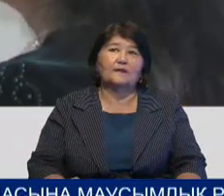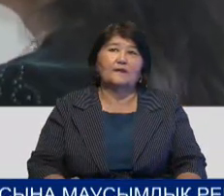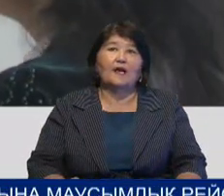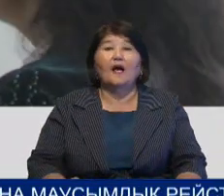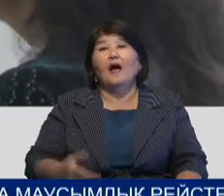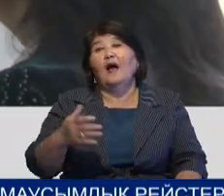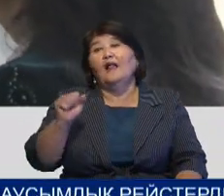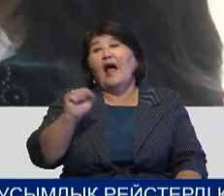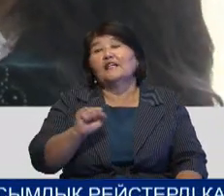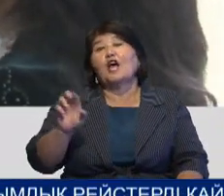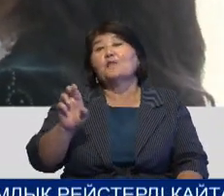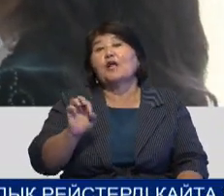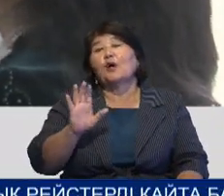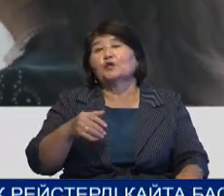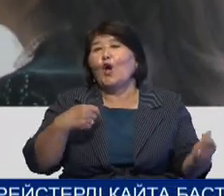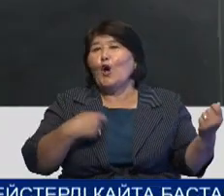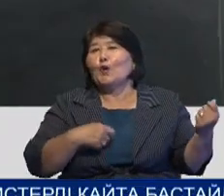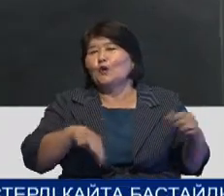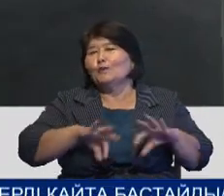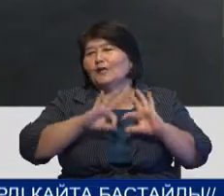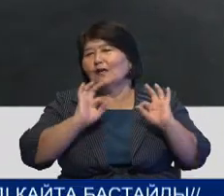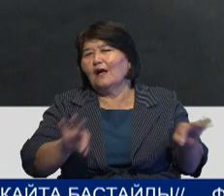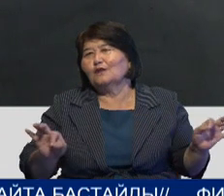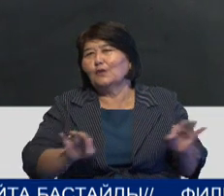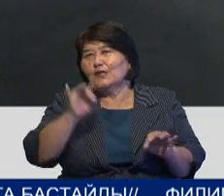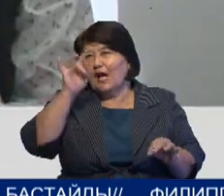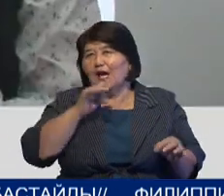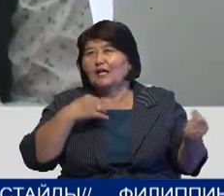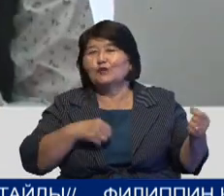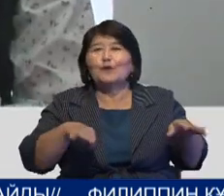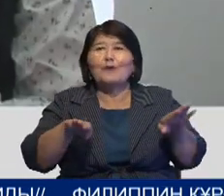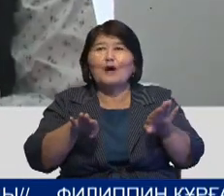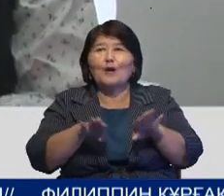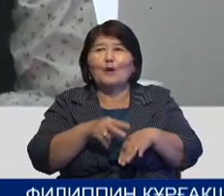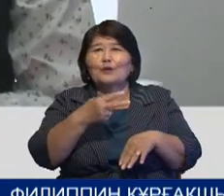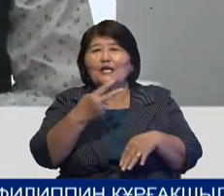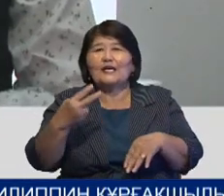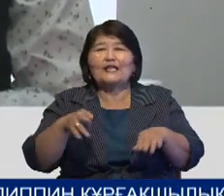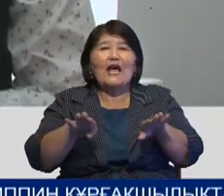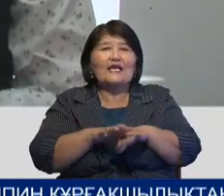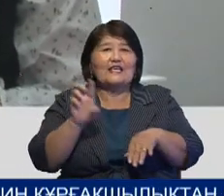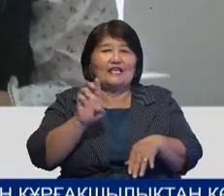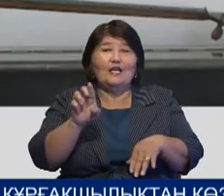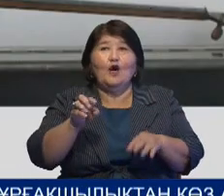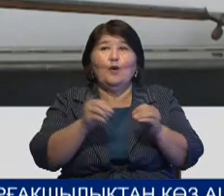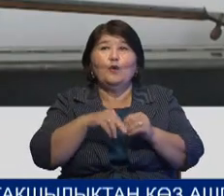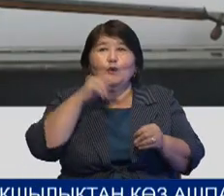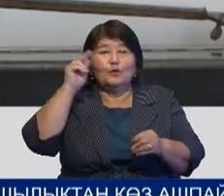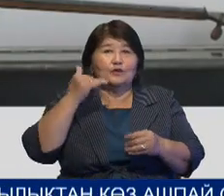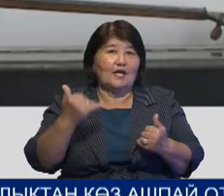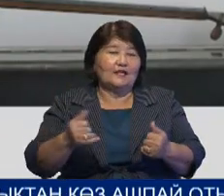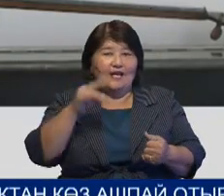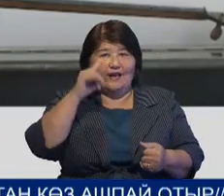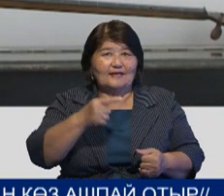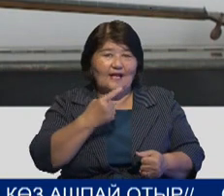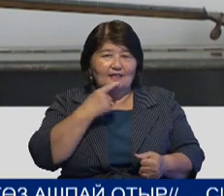Ал Ангелина Белоусова домбыраның құлағында ойнайды. Қазақ пен домбыра қос ішекті егіз дейді ол. 10-ші сынып оқушысы әзір